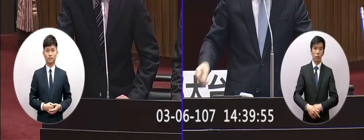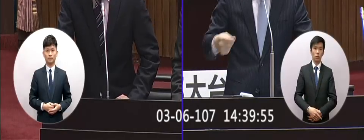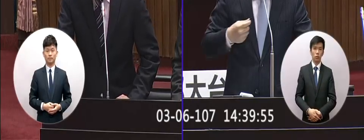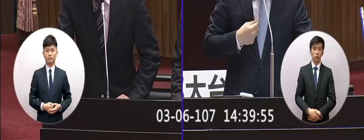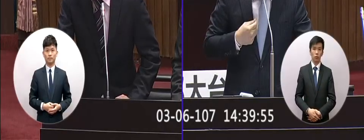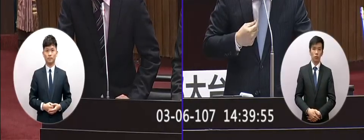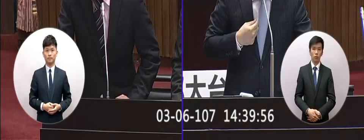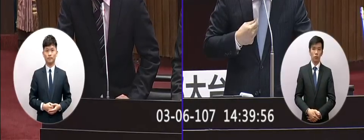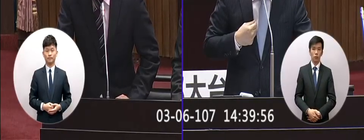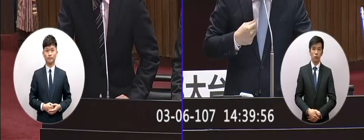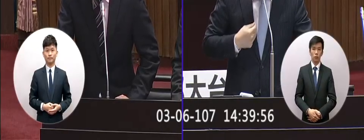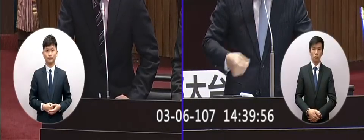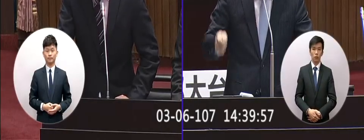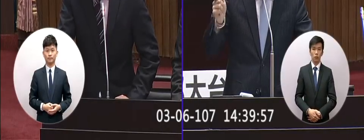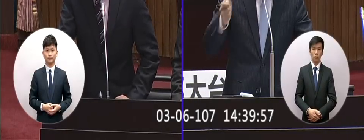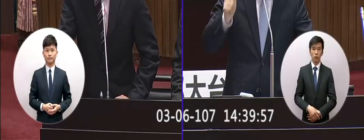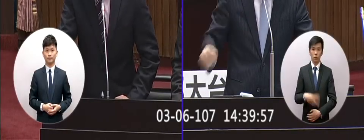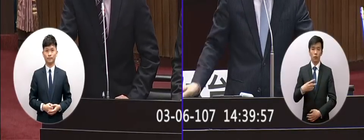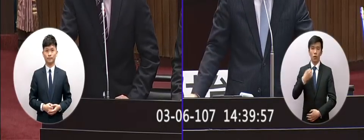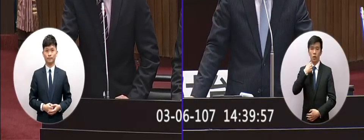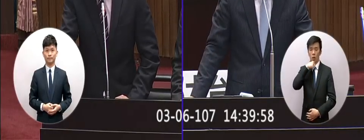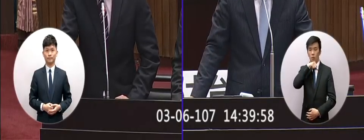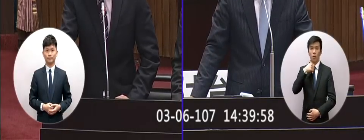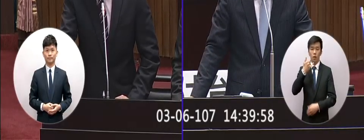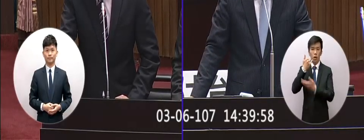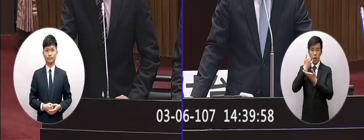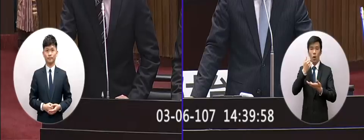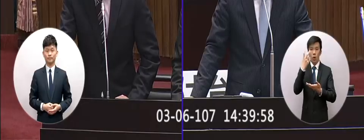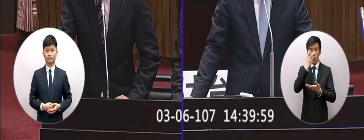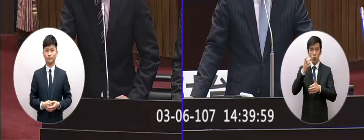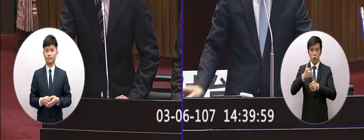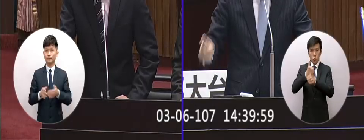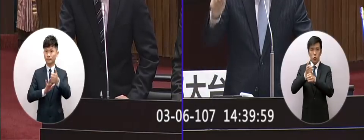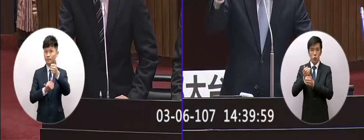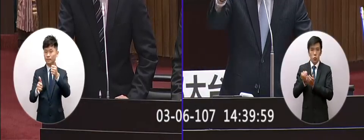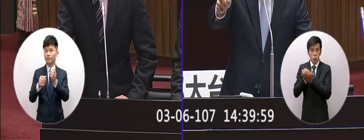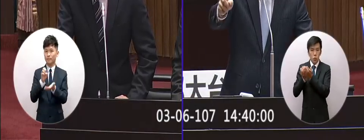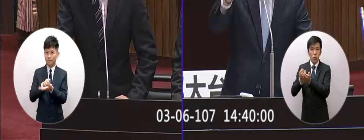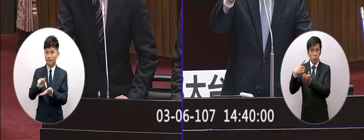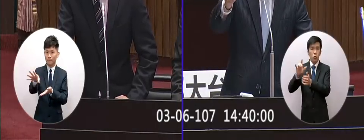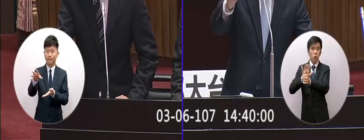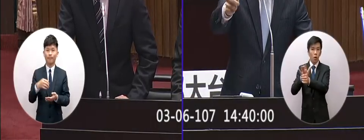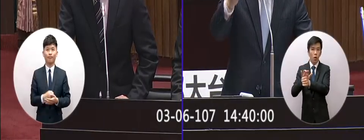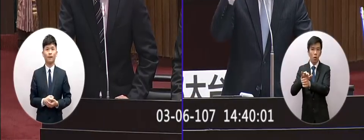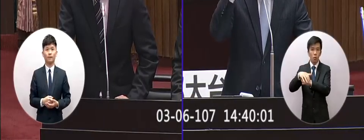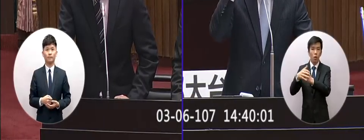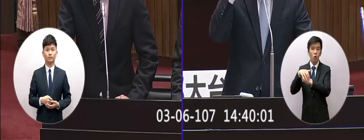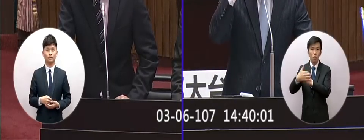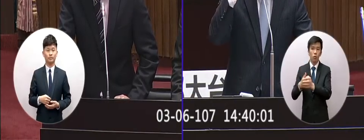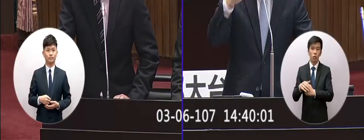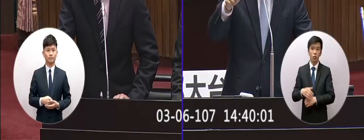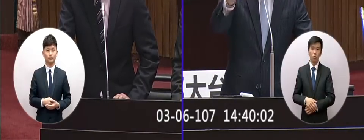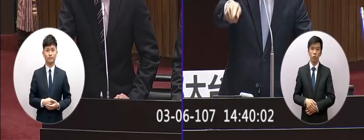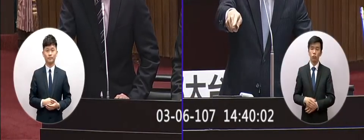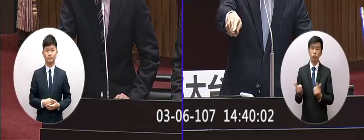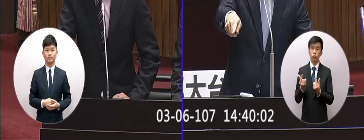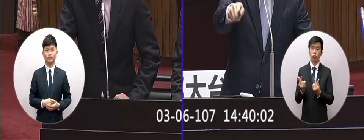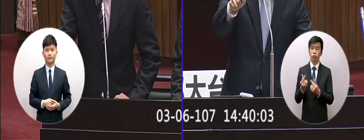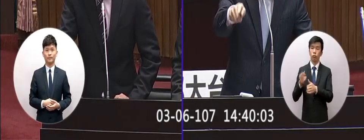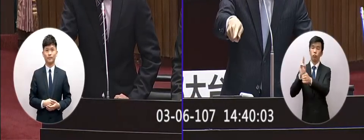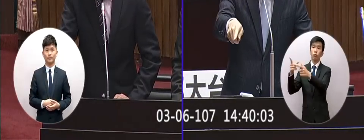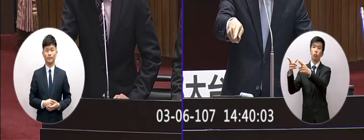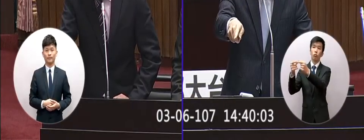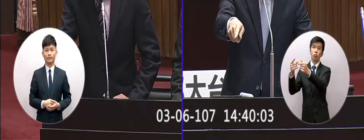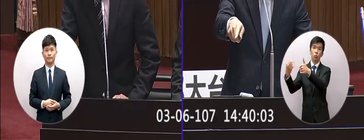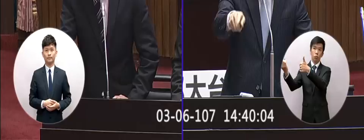对不对？还要我们的海巡署来保护他。 跟委员报告，我们 你可以日本可以通知我方说这艘